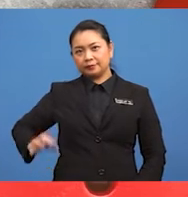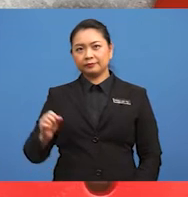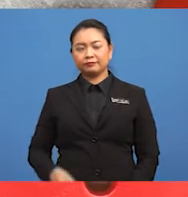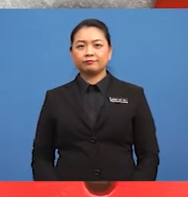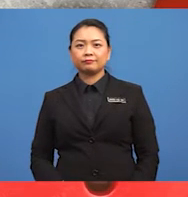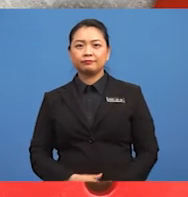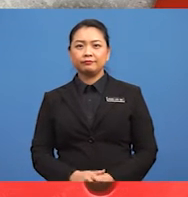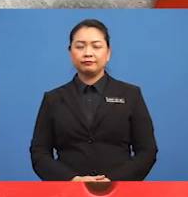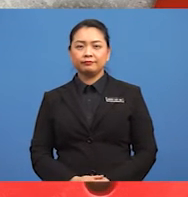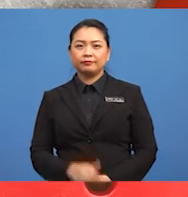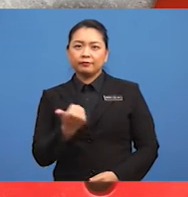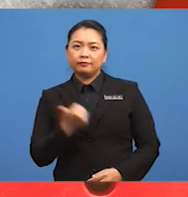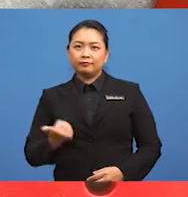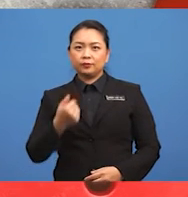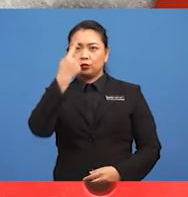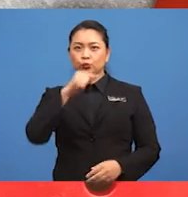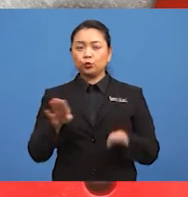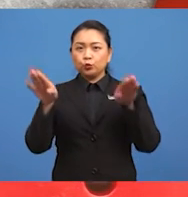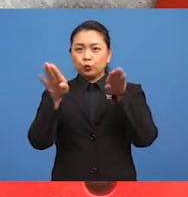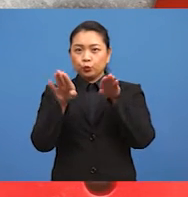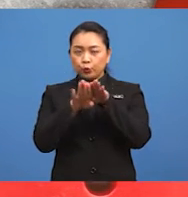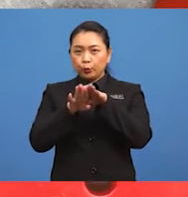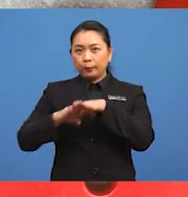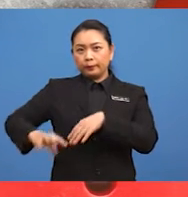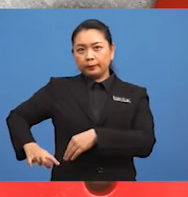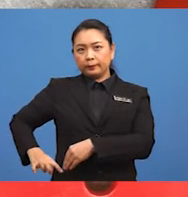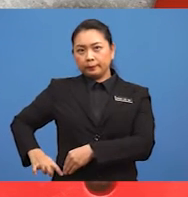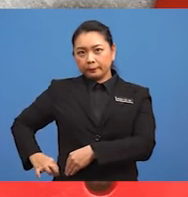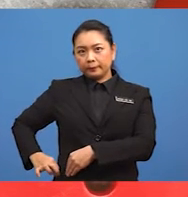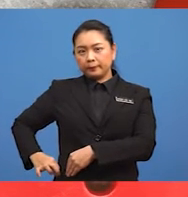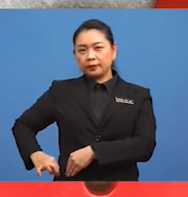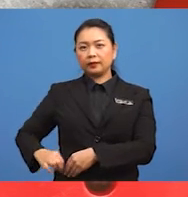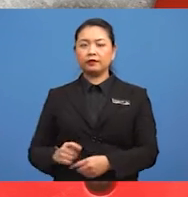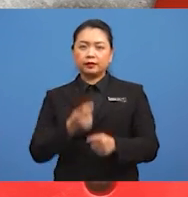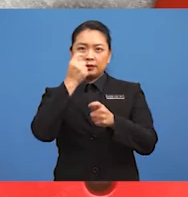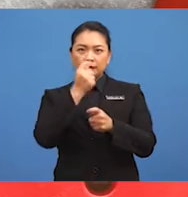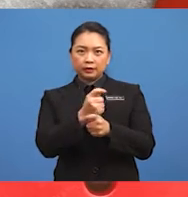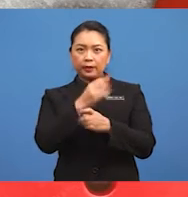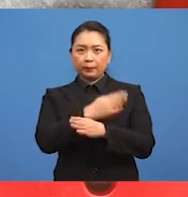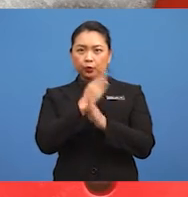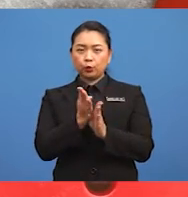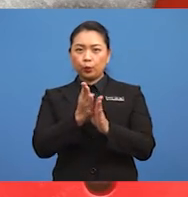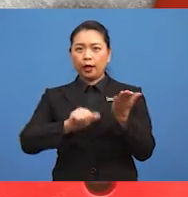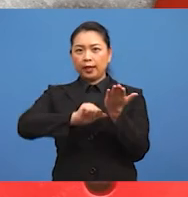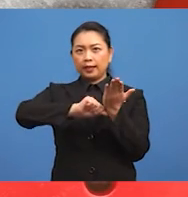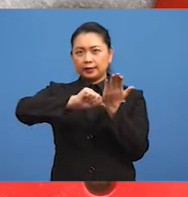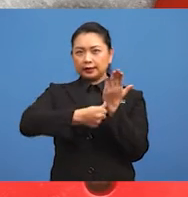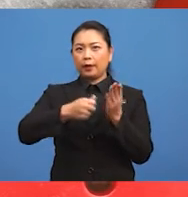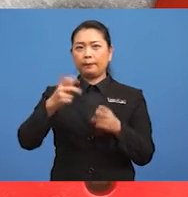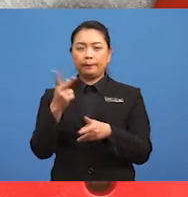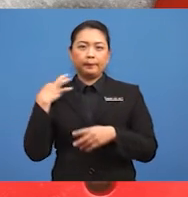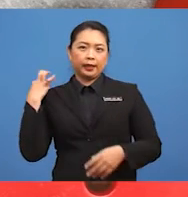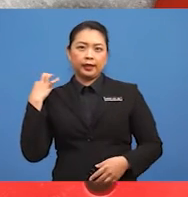Kancing ialah alat untuk menutup belah pakaian atau artikel, mengekalkan bentuk asal pakaian dan